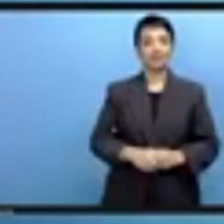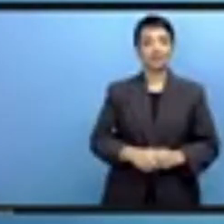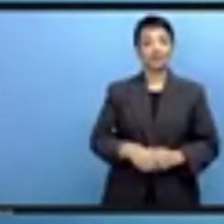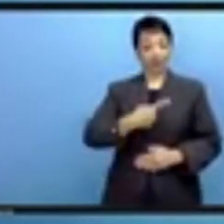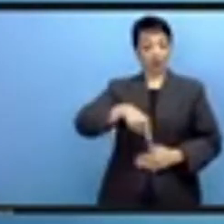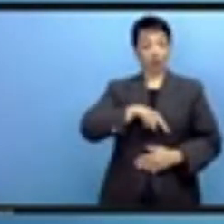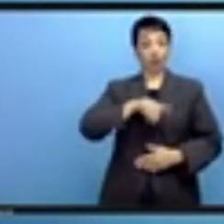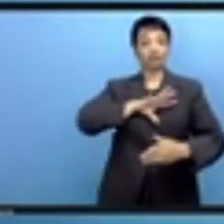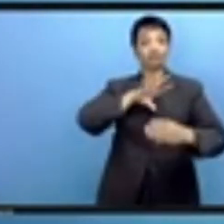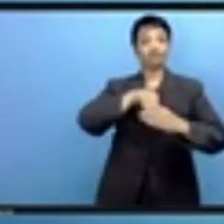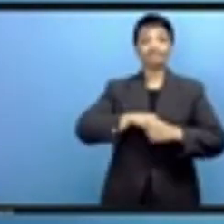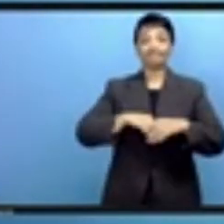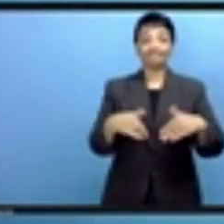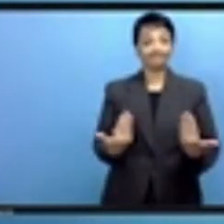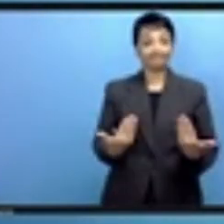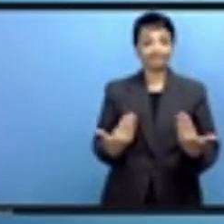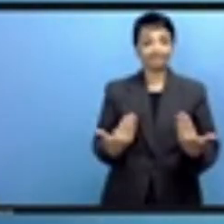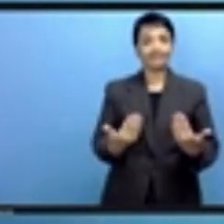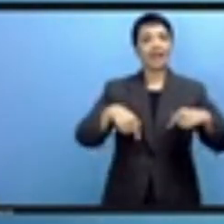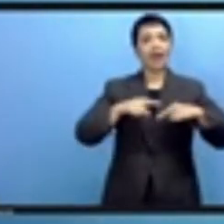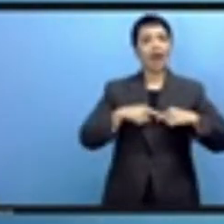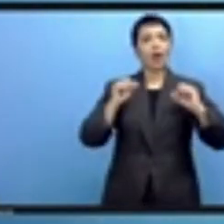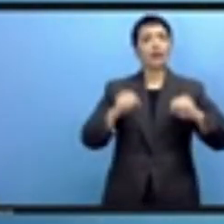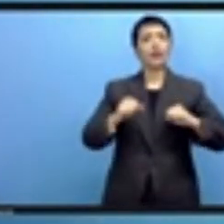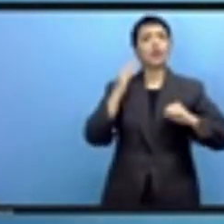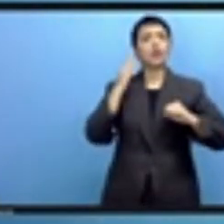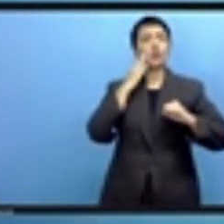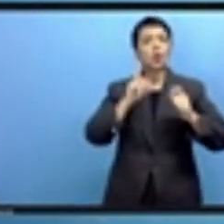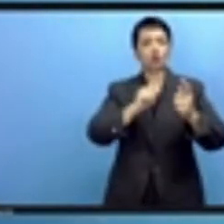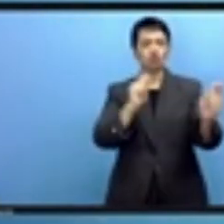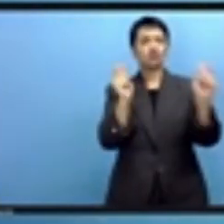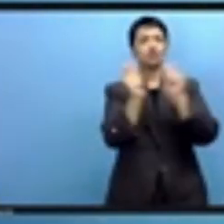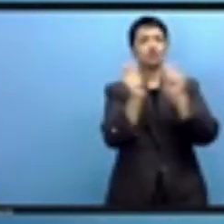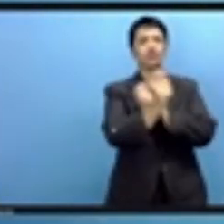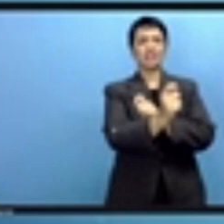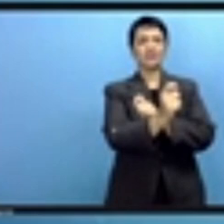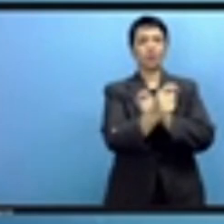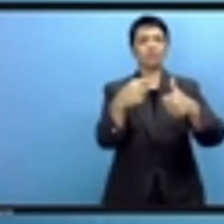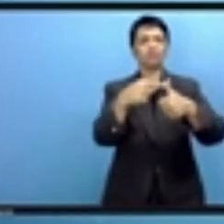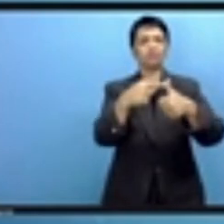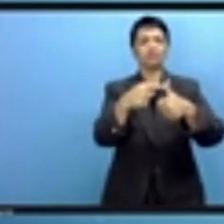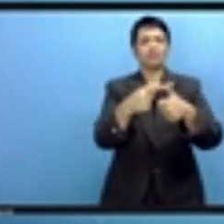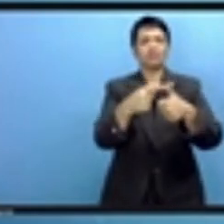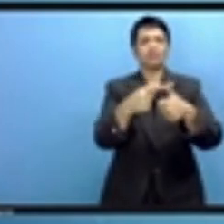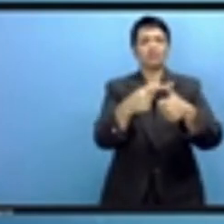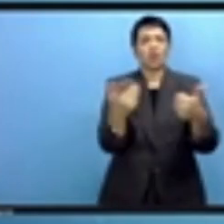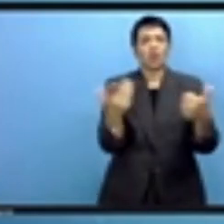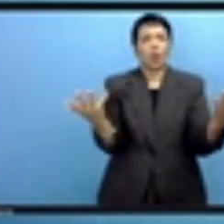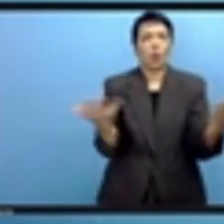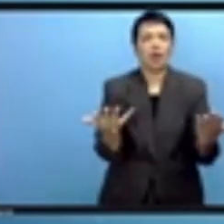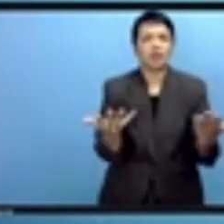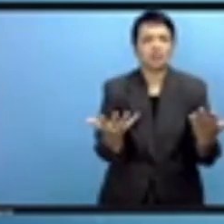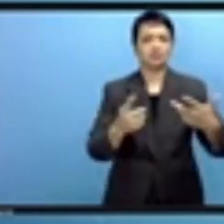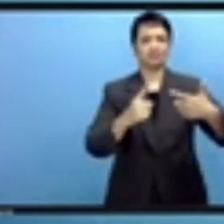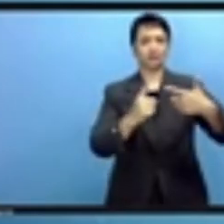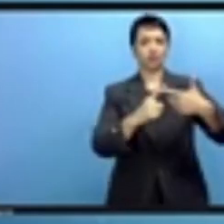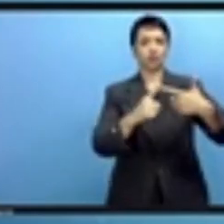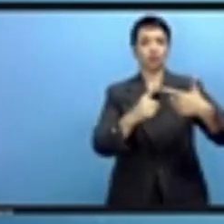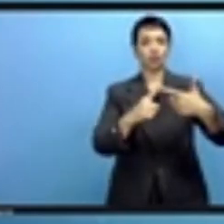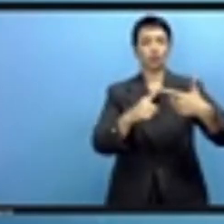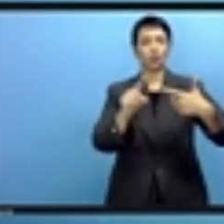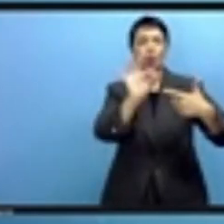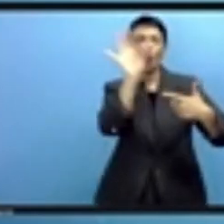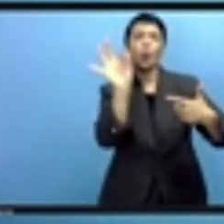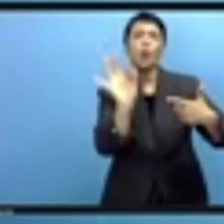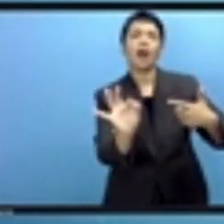们需要去问自己，为什么我们需要有这样的一个数字化的转型，我们应该如何去转型，转型什么。